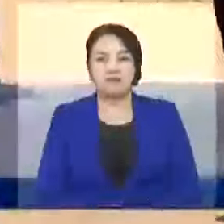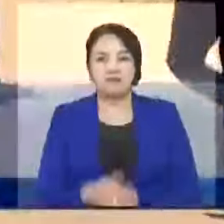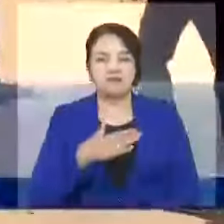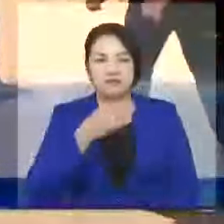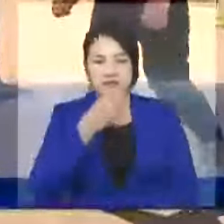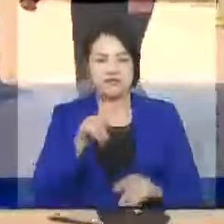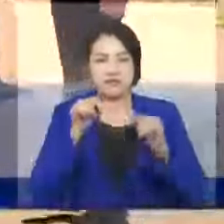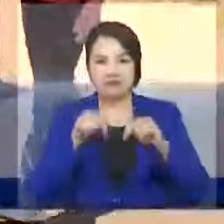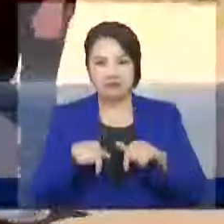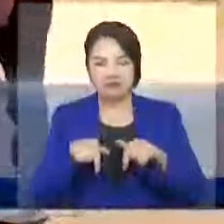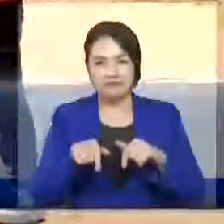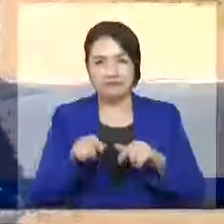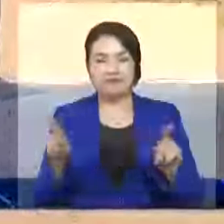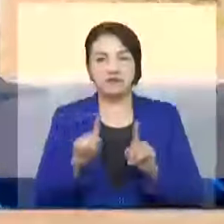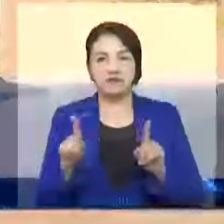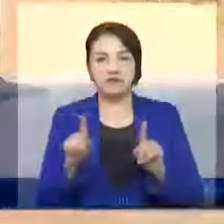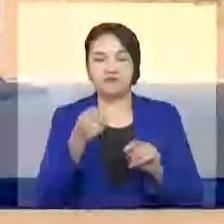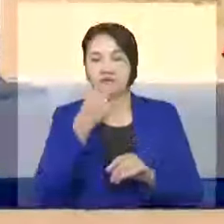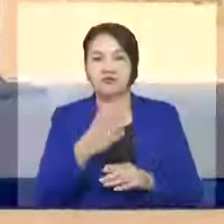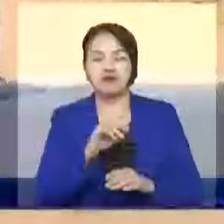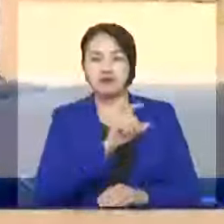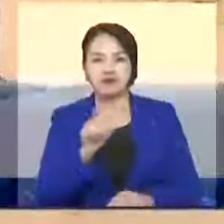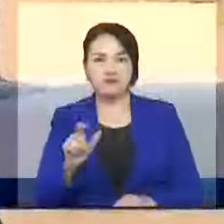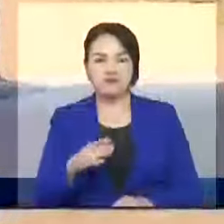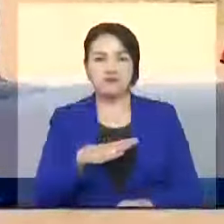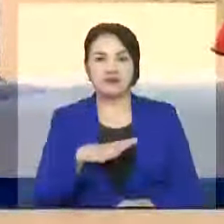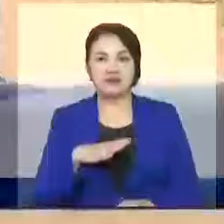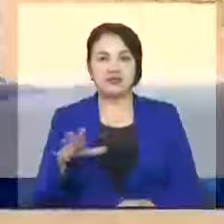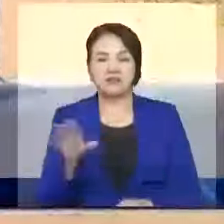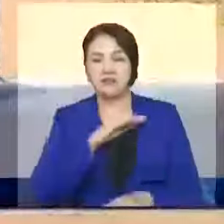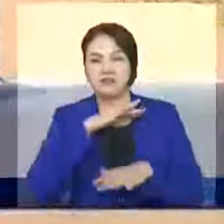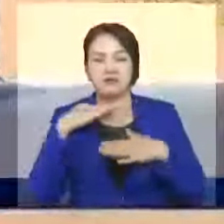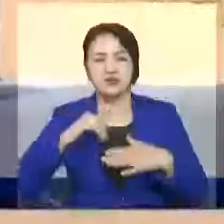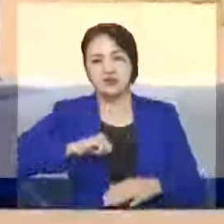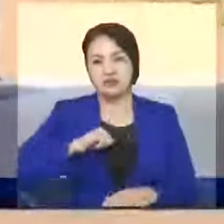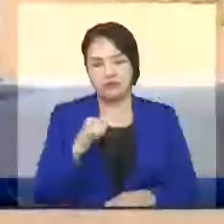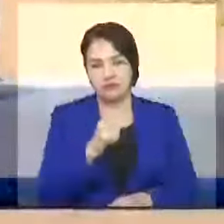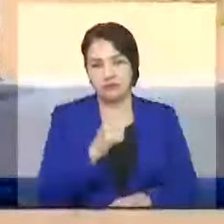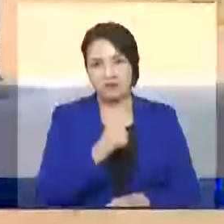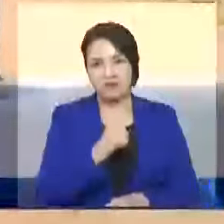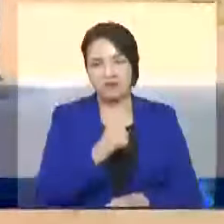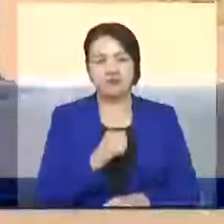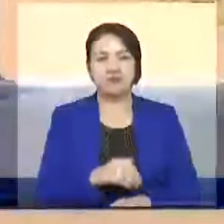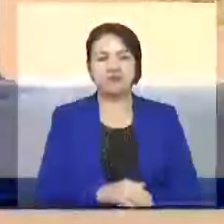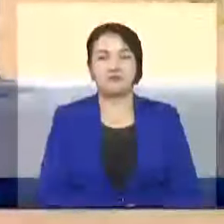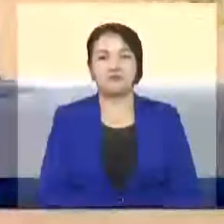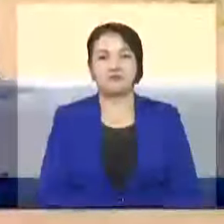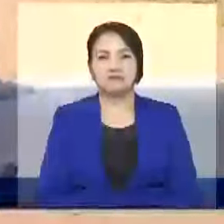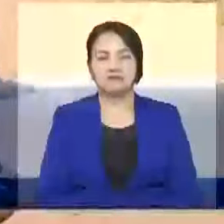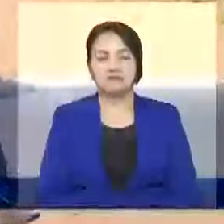Мне нравится здесь тем, что здесь хорошие люди. Я здесь завела много подруг, друзей.